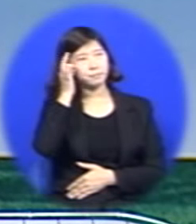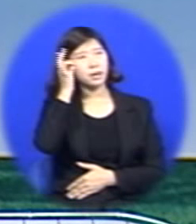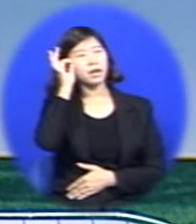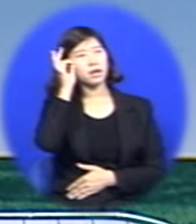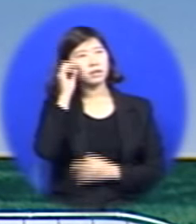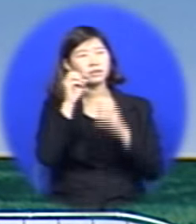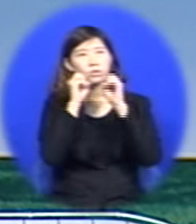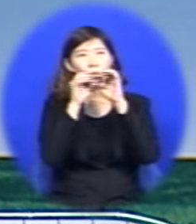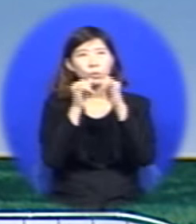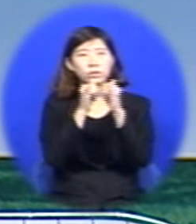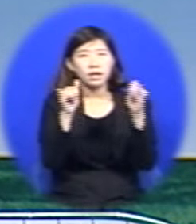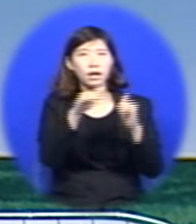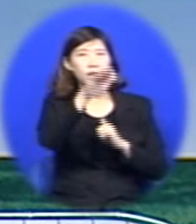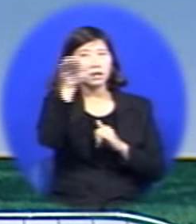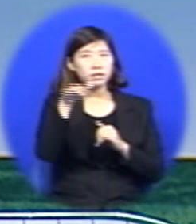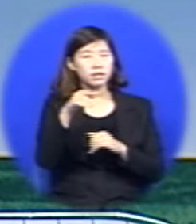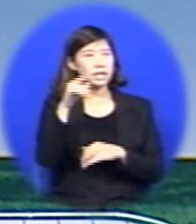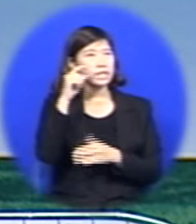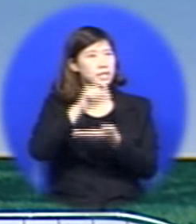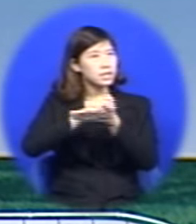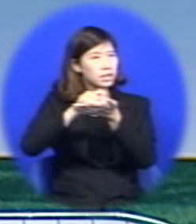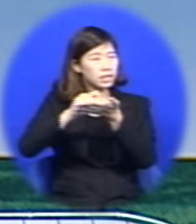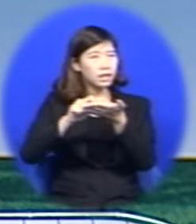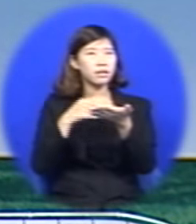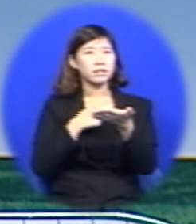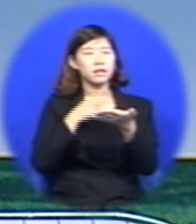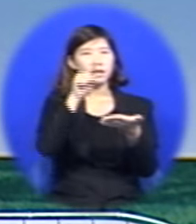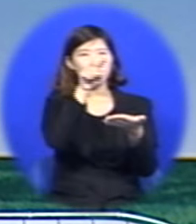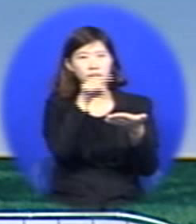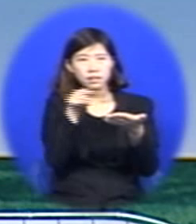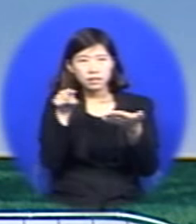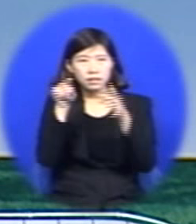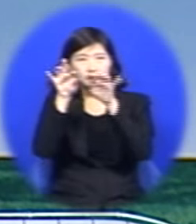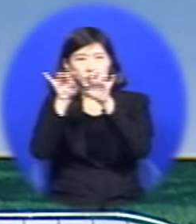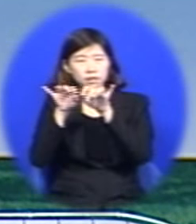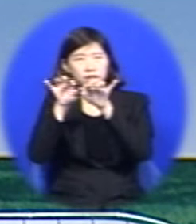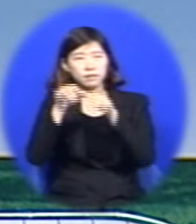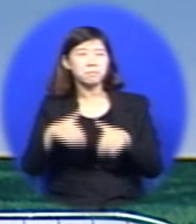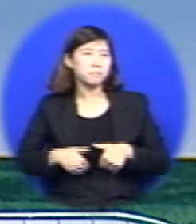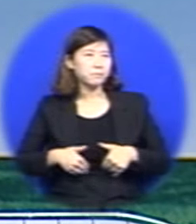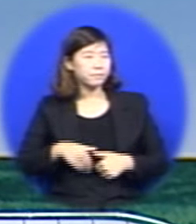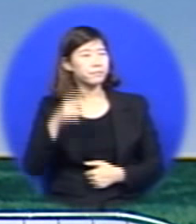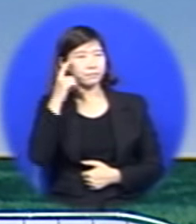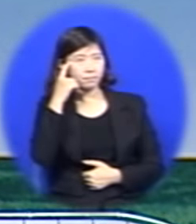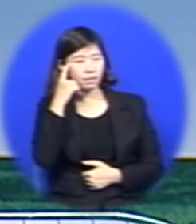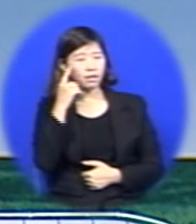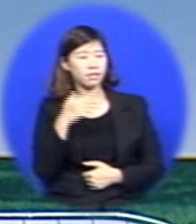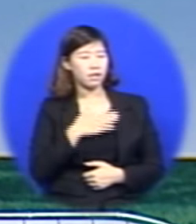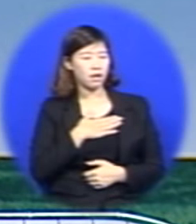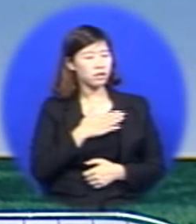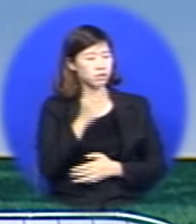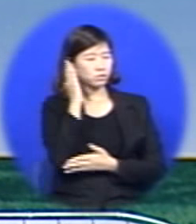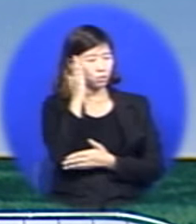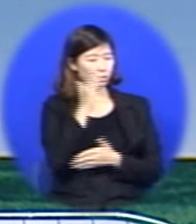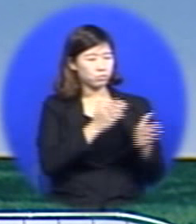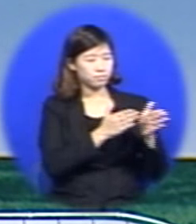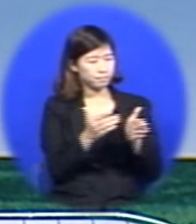설교 준비를 끝내고 제가 선교사님들 영성일기 방에